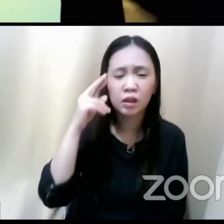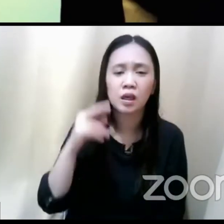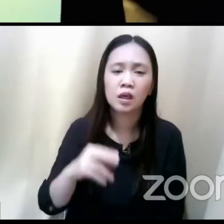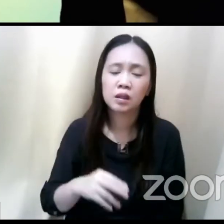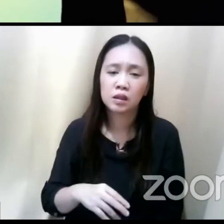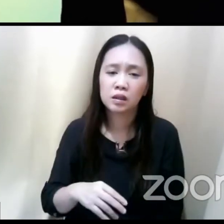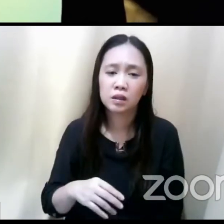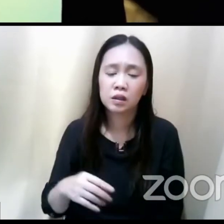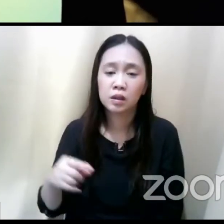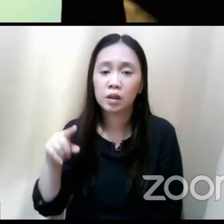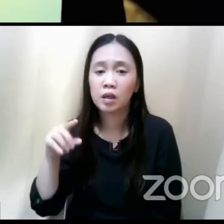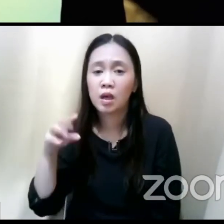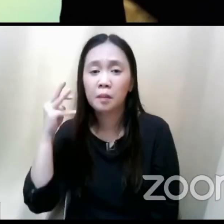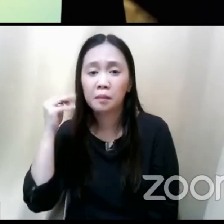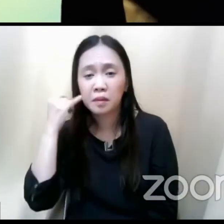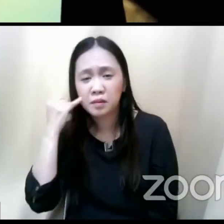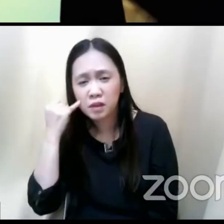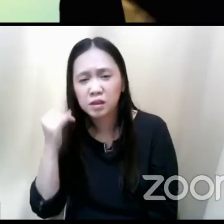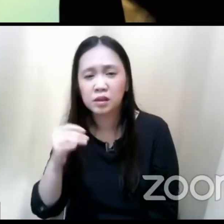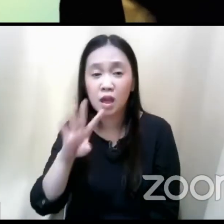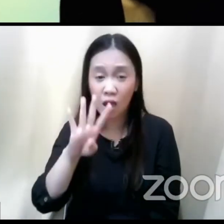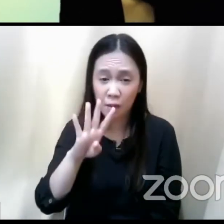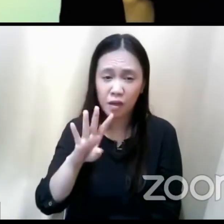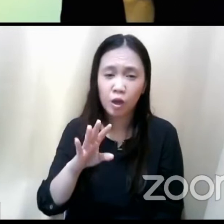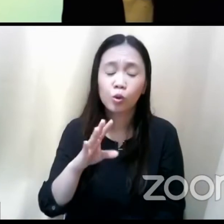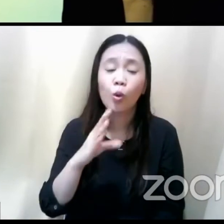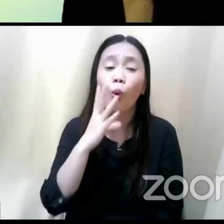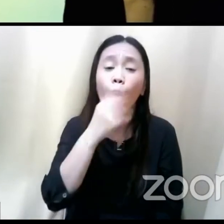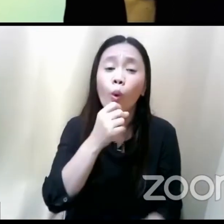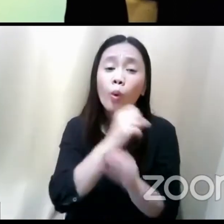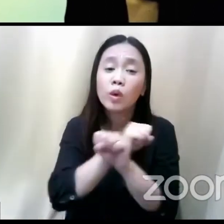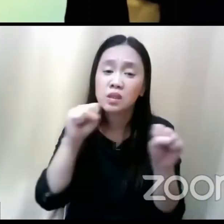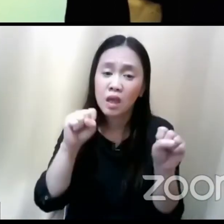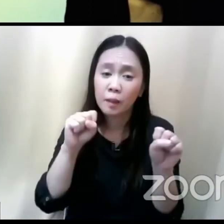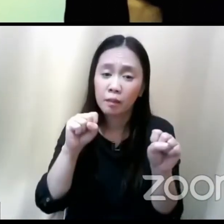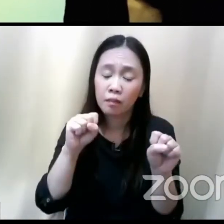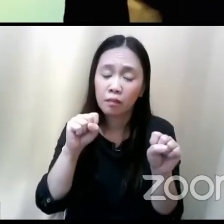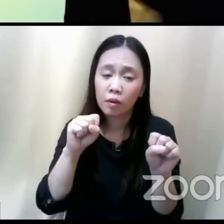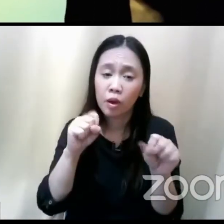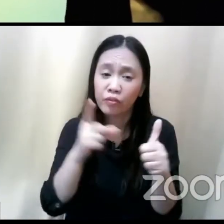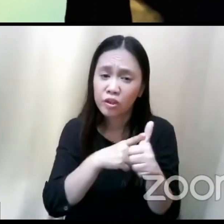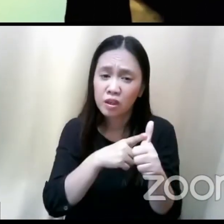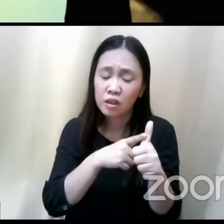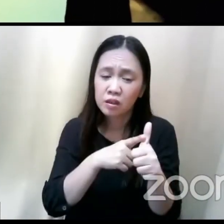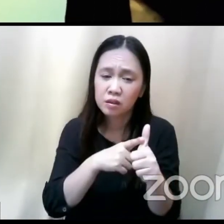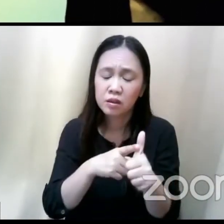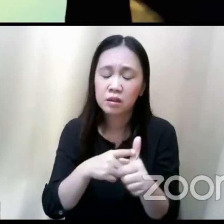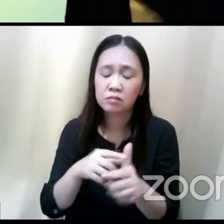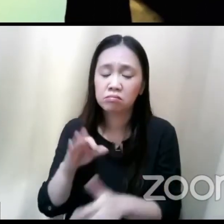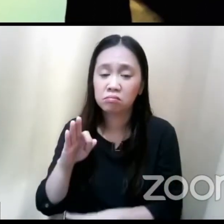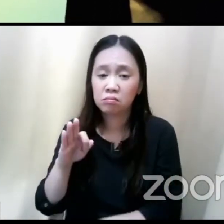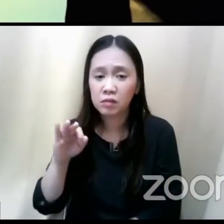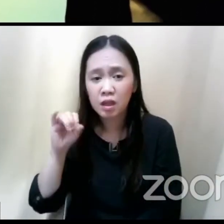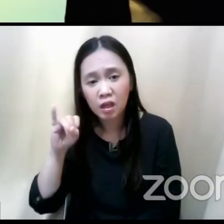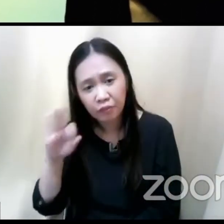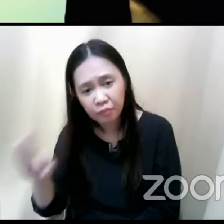Sinong uunahin mo? Parang ganyan, no? So, yan yung mga scenario na what if kailan dalawa, okay,